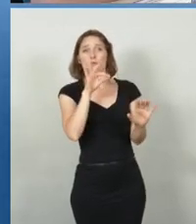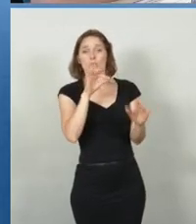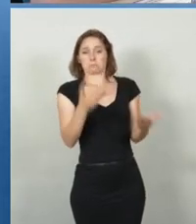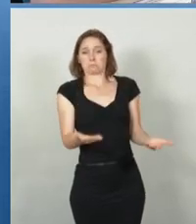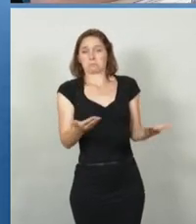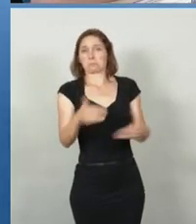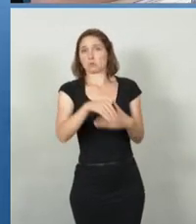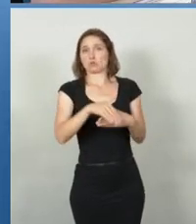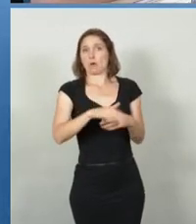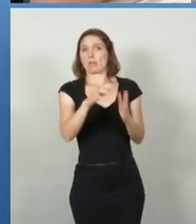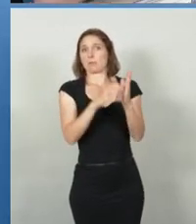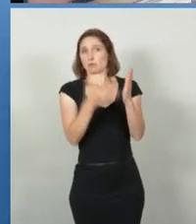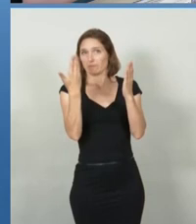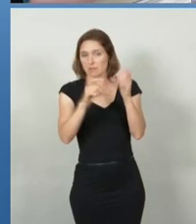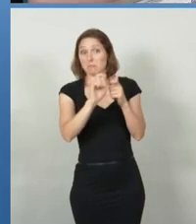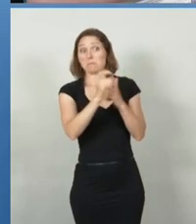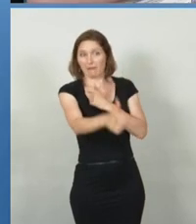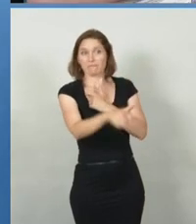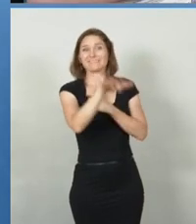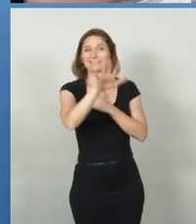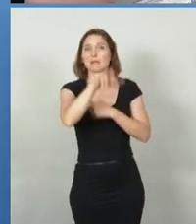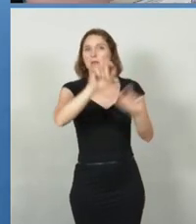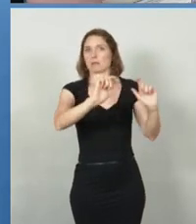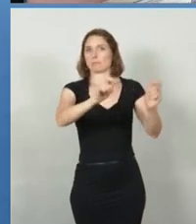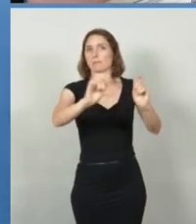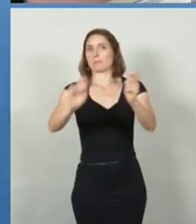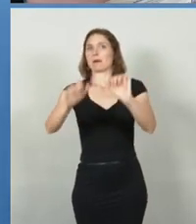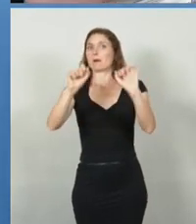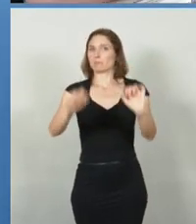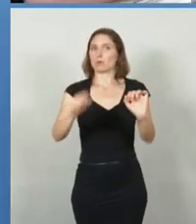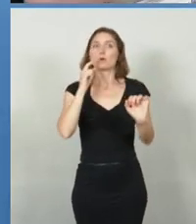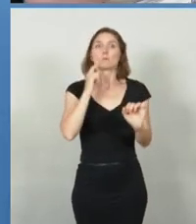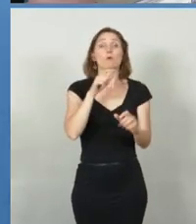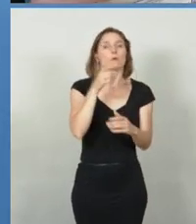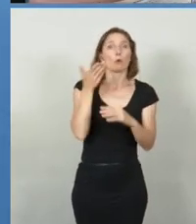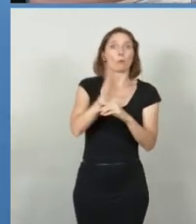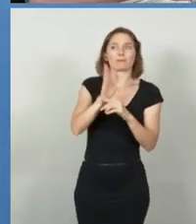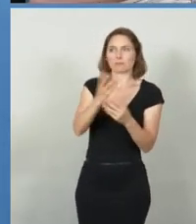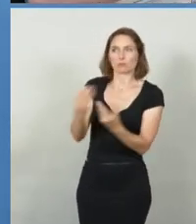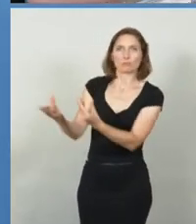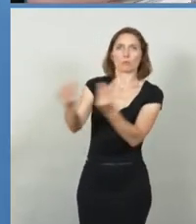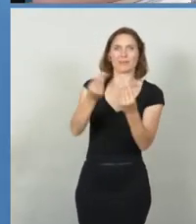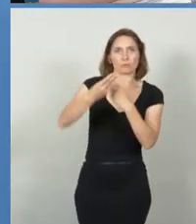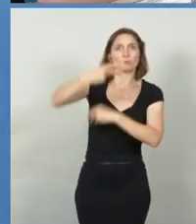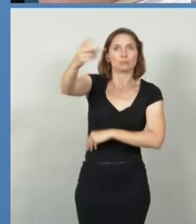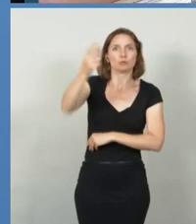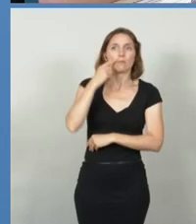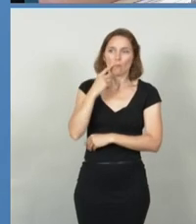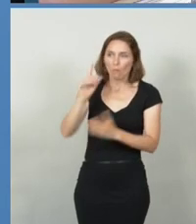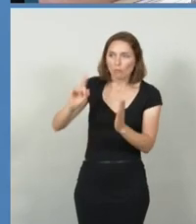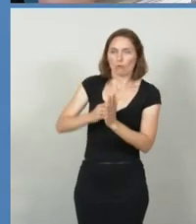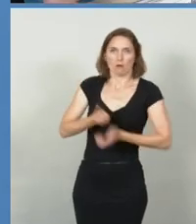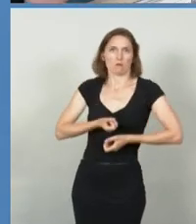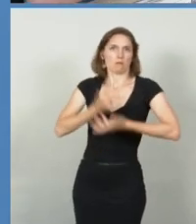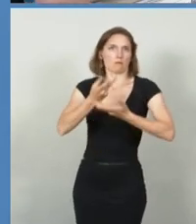cette délibération de façon à avoir une représentation importante donc de ses habitants pour légitimer la prise de parole et c'est